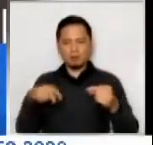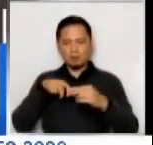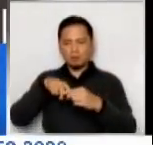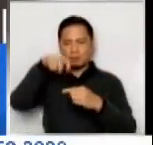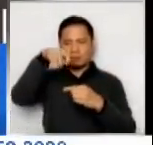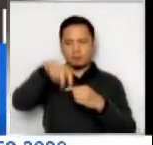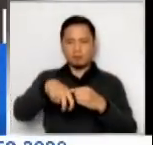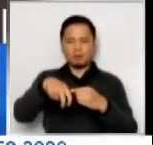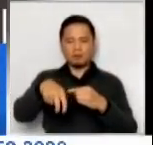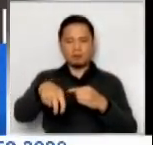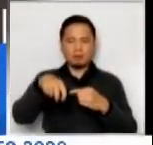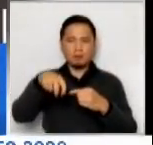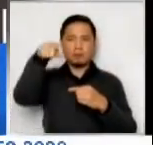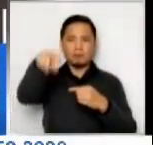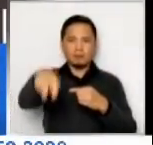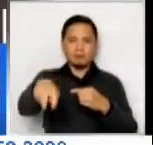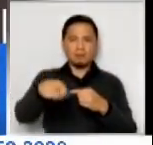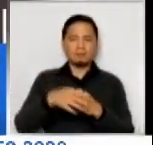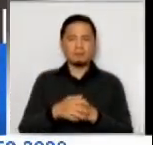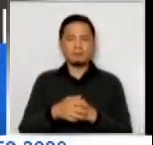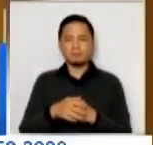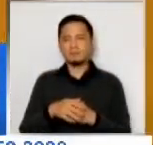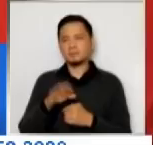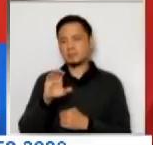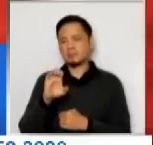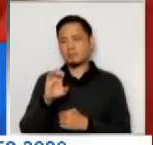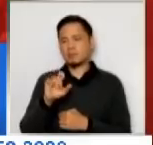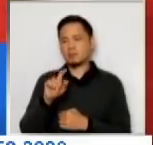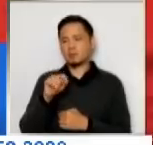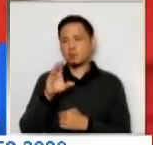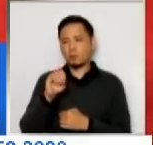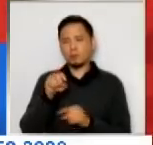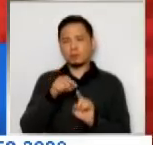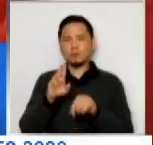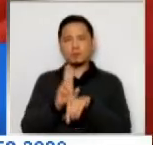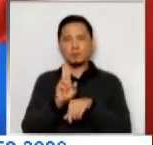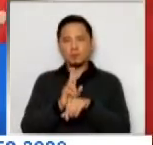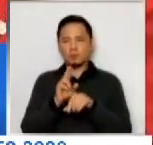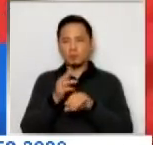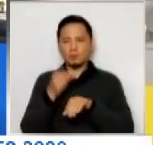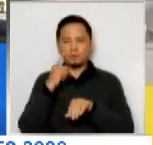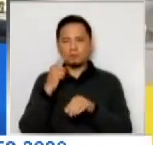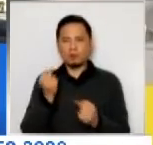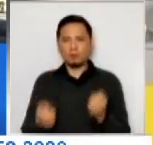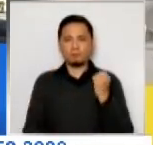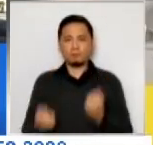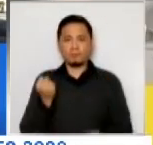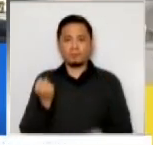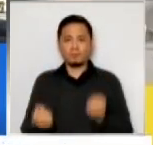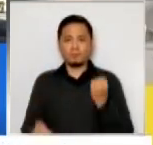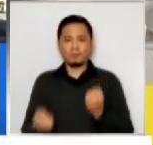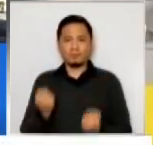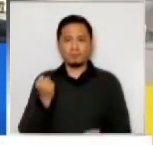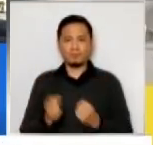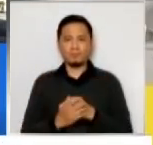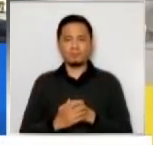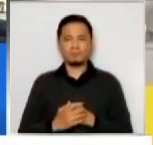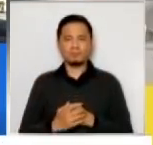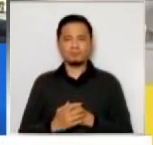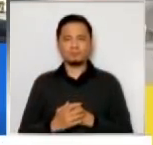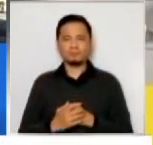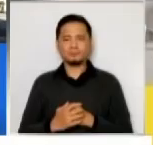Pag weights naman po, simento na ginawang barbell. Pwede gamitin mo yung arms mo, pataas. Good